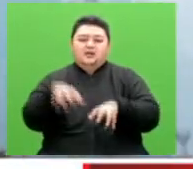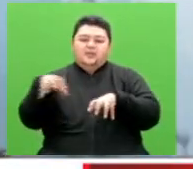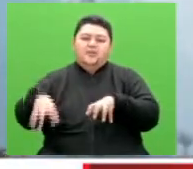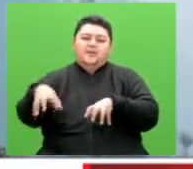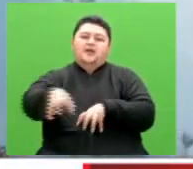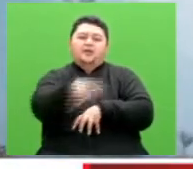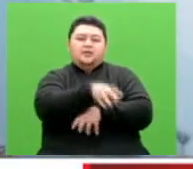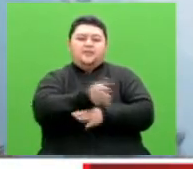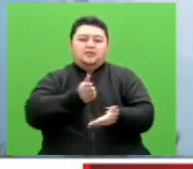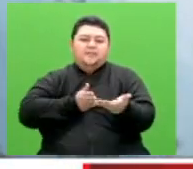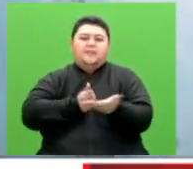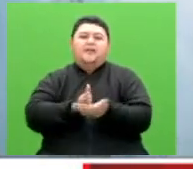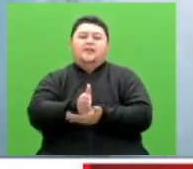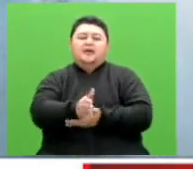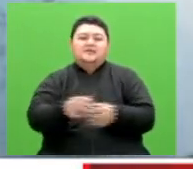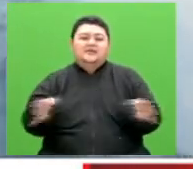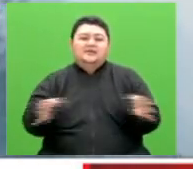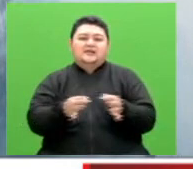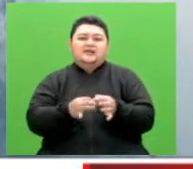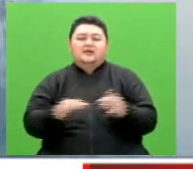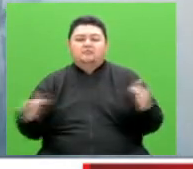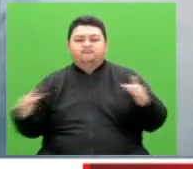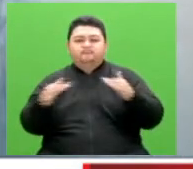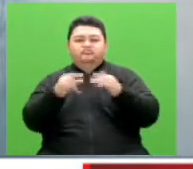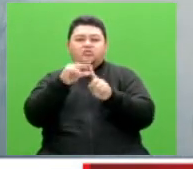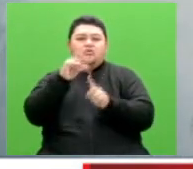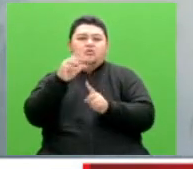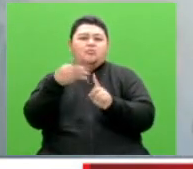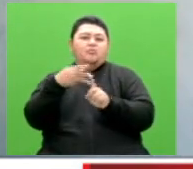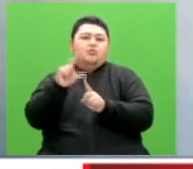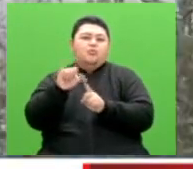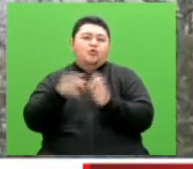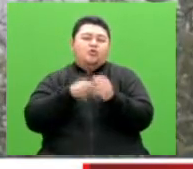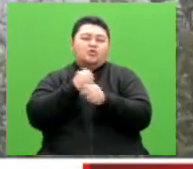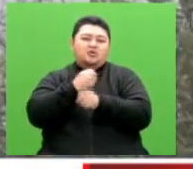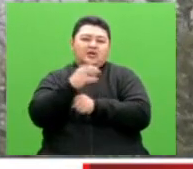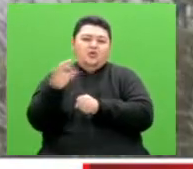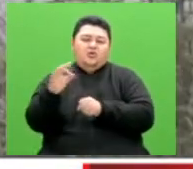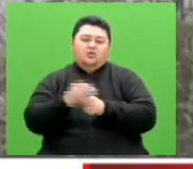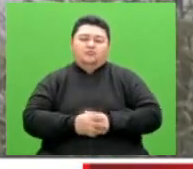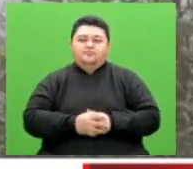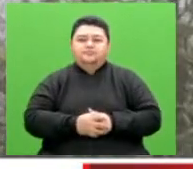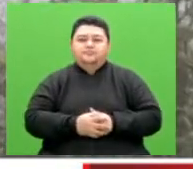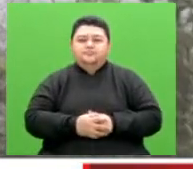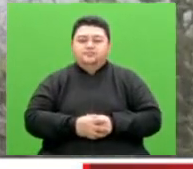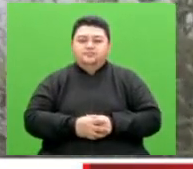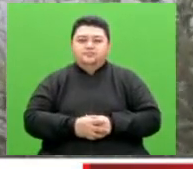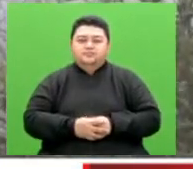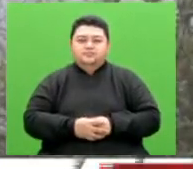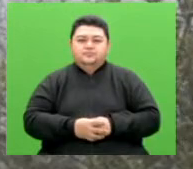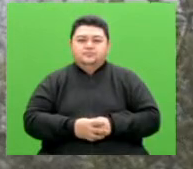hingga kaldera sekitar Gunung Bromo di Probolinggo. Tim TV One mengabarkan.